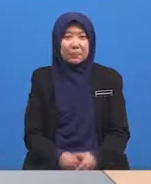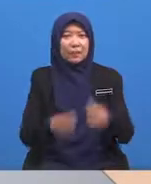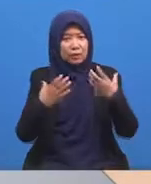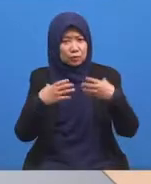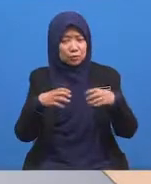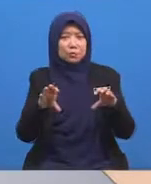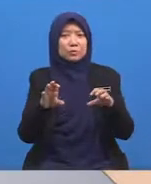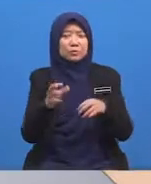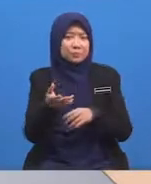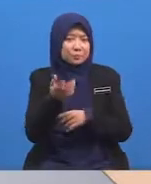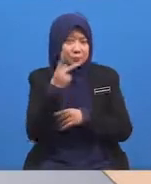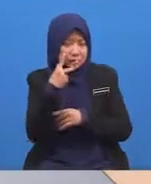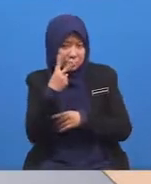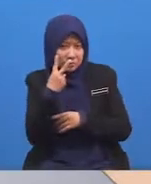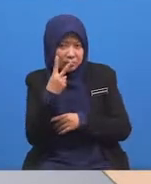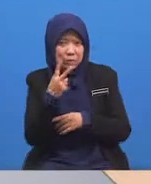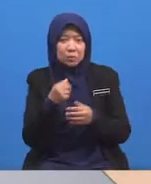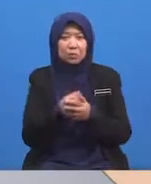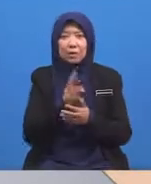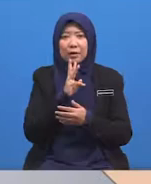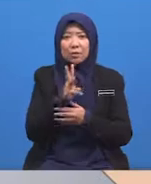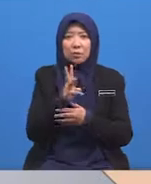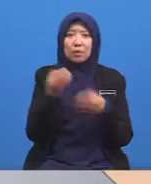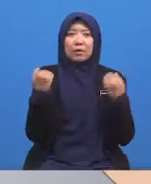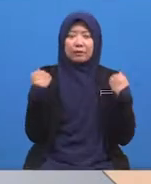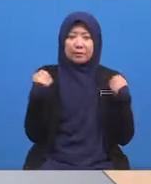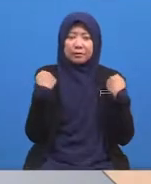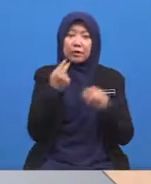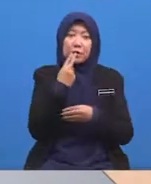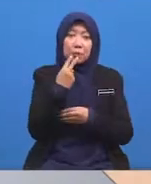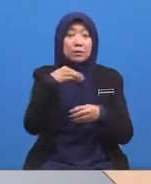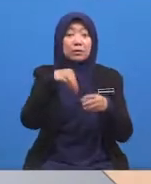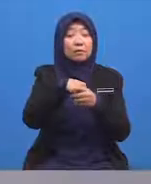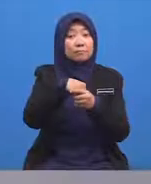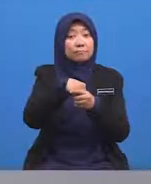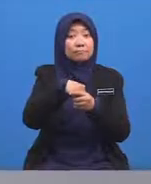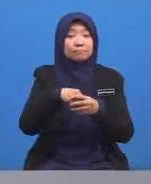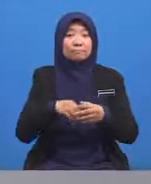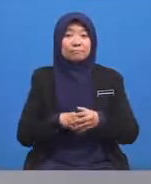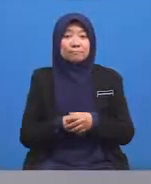Cuba kamu perhatikan semula air ini. Adakah terdapat gula di dalamnya?